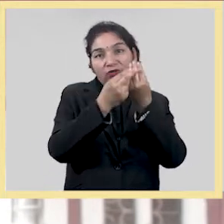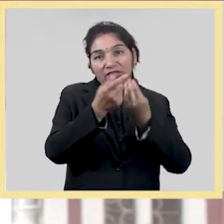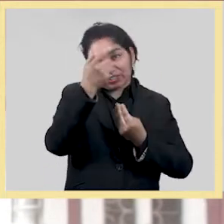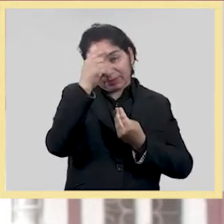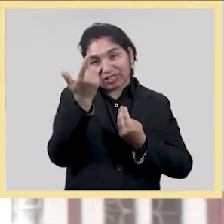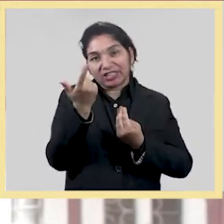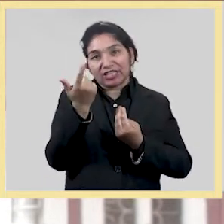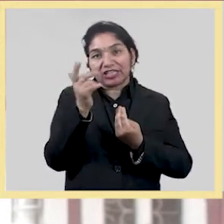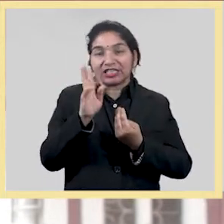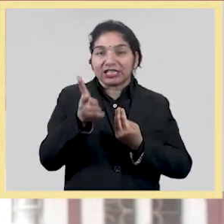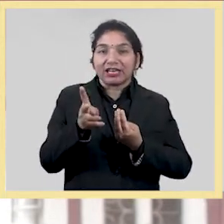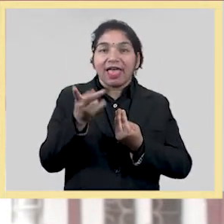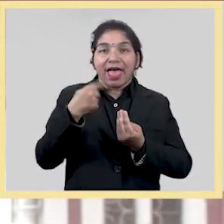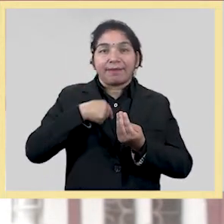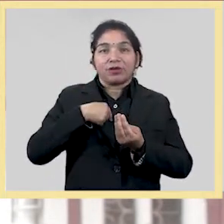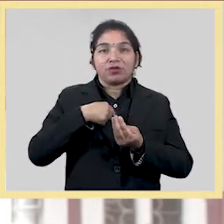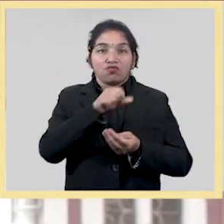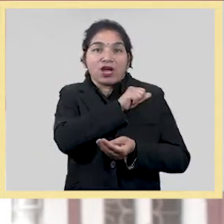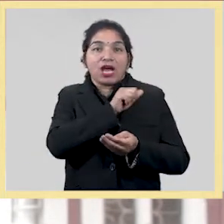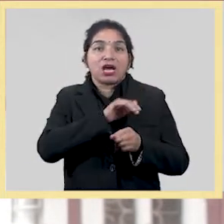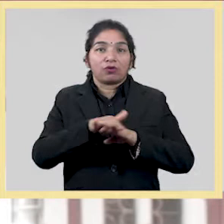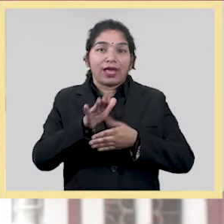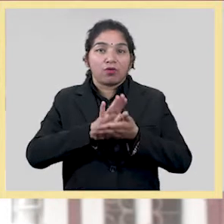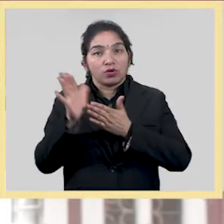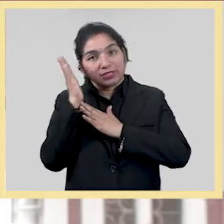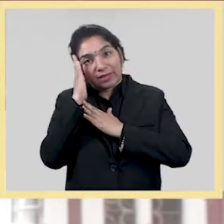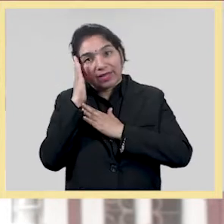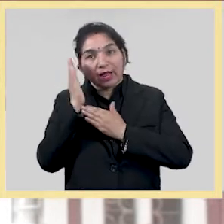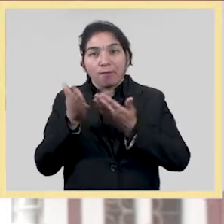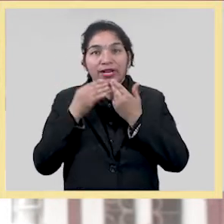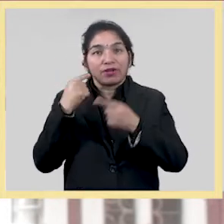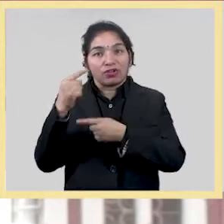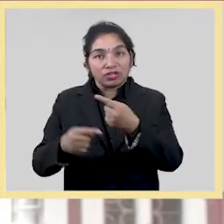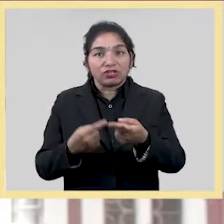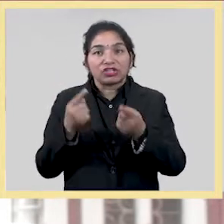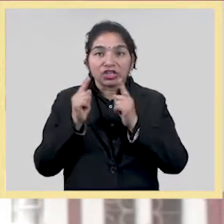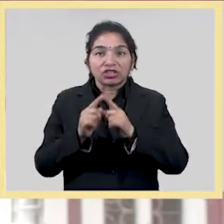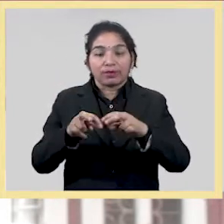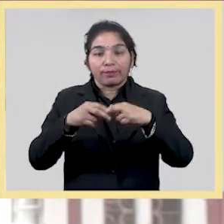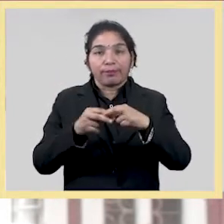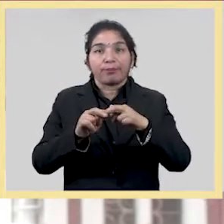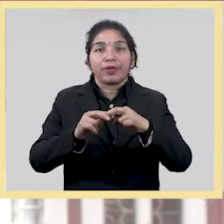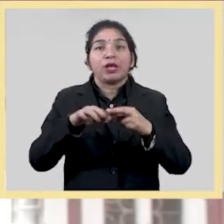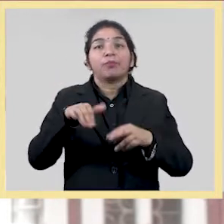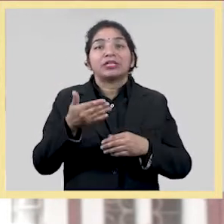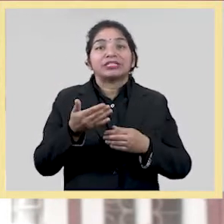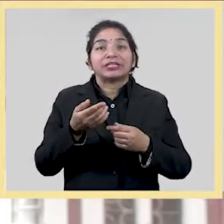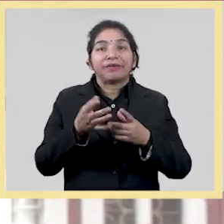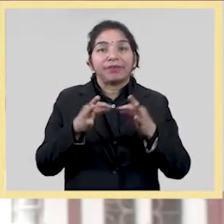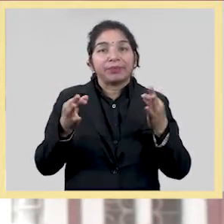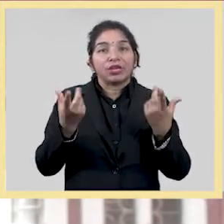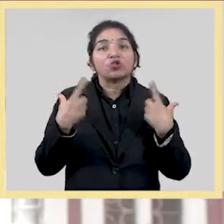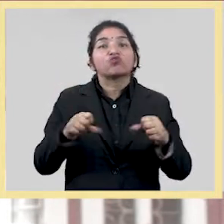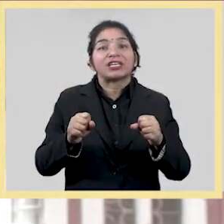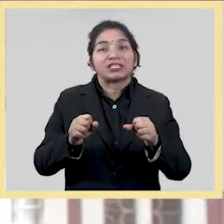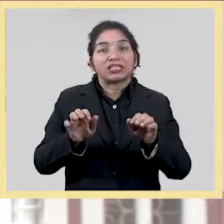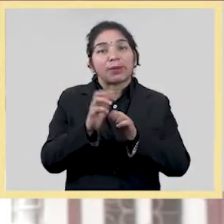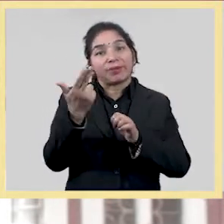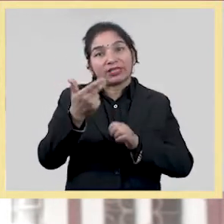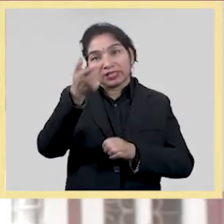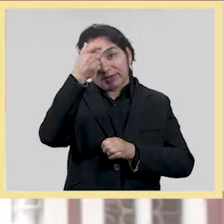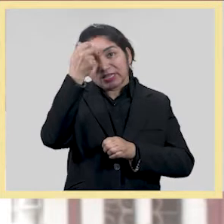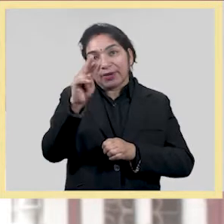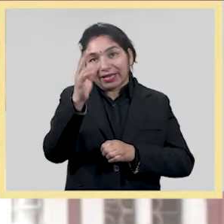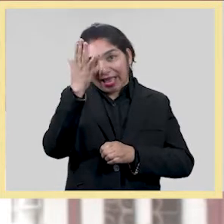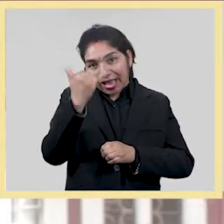र उहाँलाई हामीले होस्टेलमा राखेर उहाँहरूको पढाइ कन्टिन्यू गर्ने र साथसाथै चाहिँ मेरुदण्ड पक्षघात भइसकेपछि विभिन्न स्वास्थ्य सम्बन्धी समस्या पनि हुने भएको कारणले